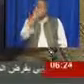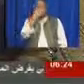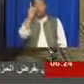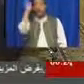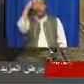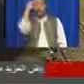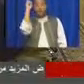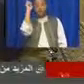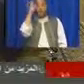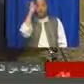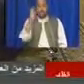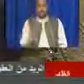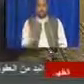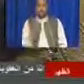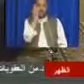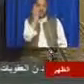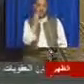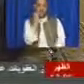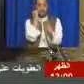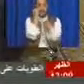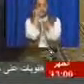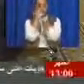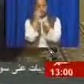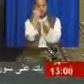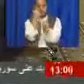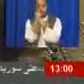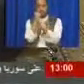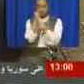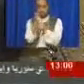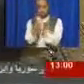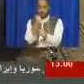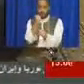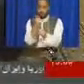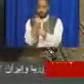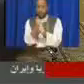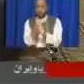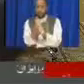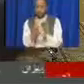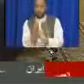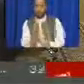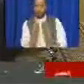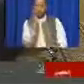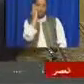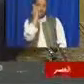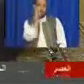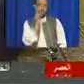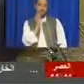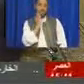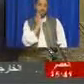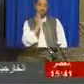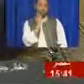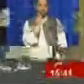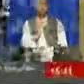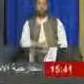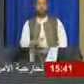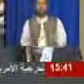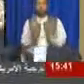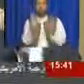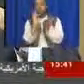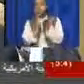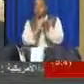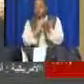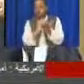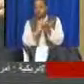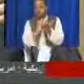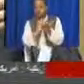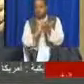الان موجوده العالميه كلها موجوده في البلد وتشتغل لان البلد لا حدودها مضبوطه